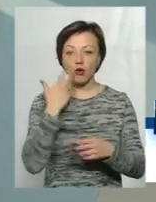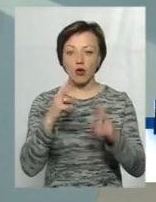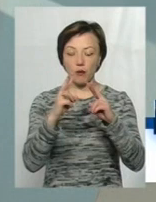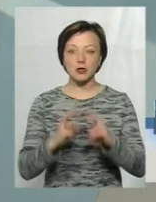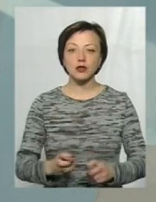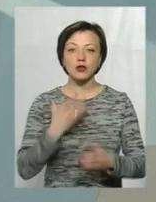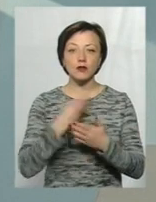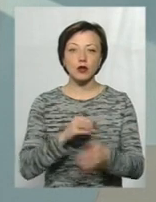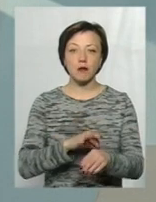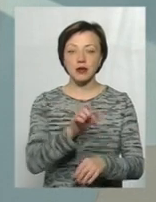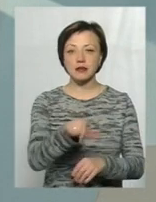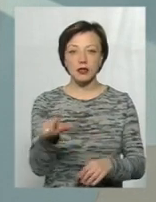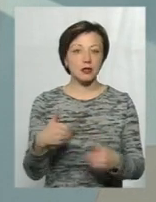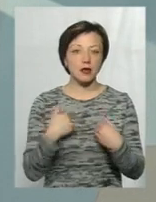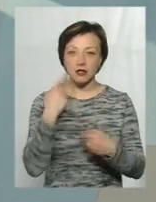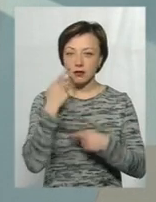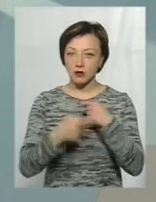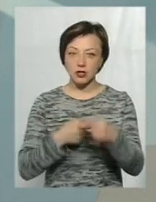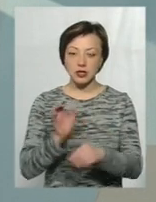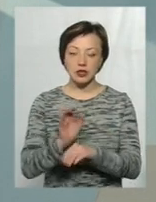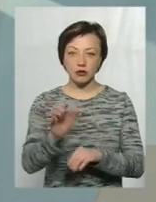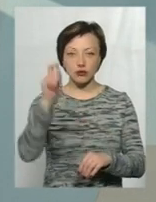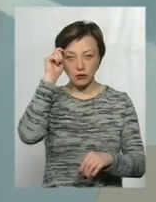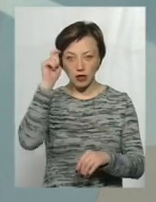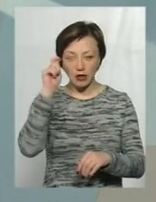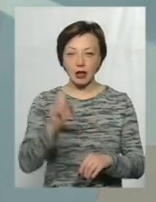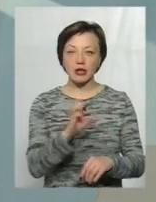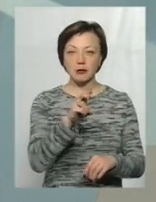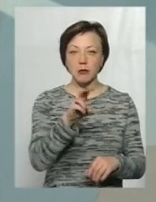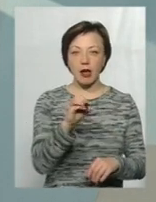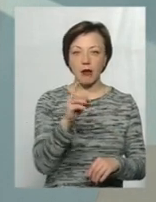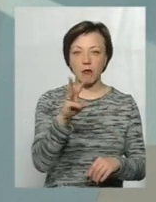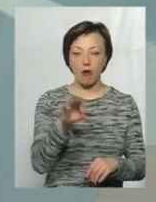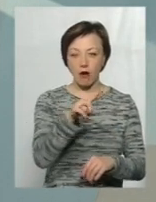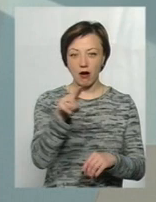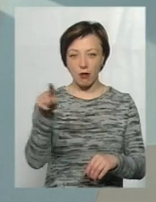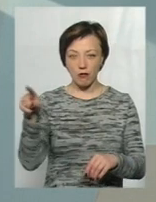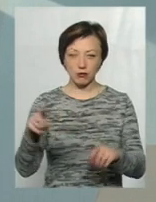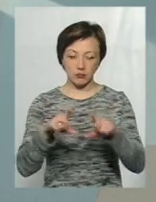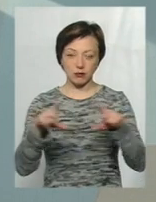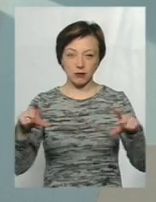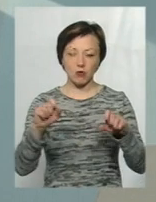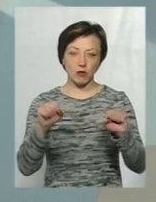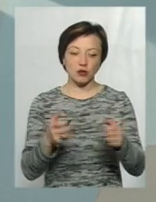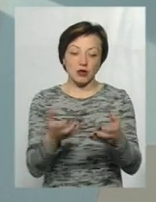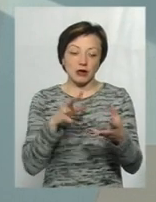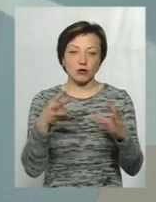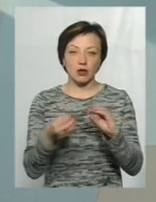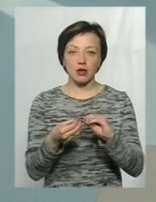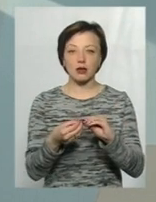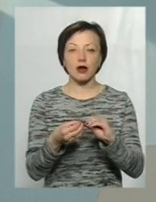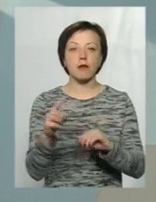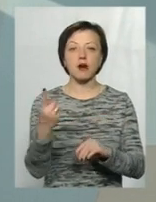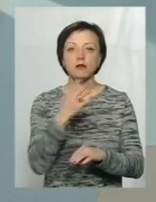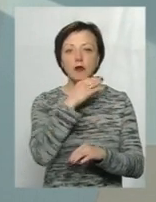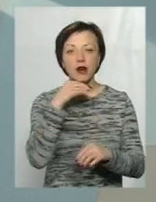своїх пацієнток, я завжди скеровую чоловіків на спермограму, і отримавши спермограму, можна мати якийсь результат. Ну, по-перше,